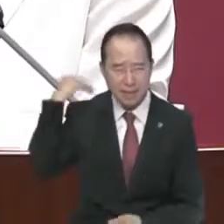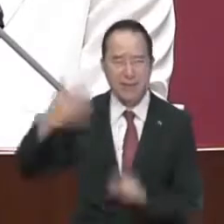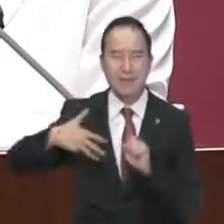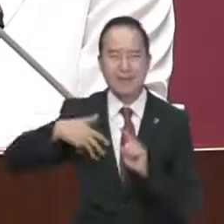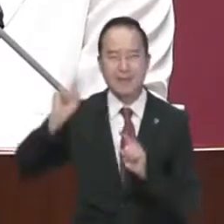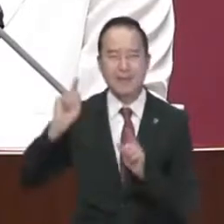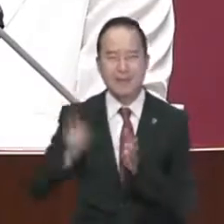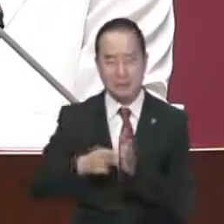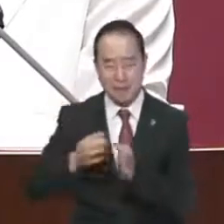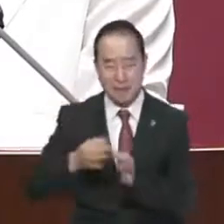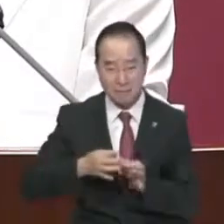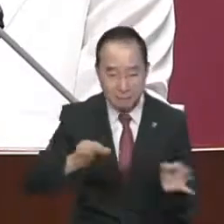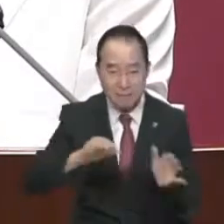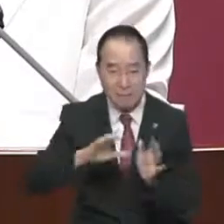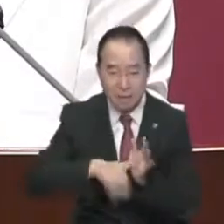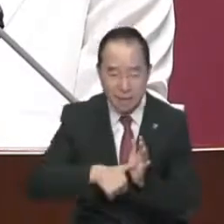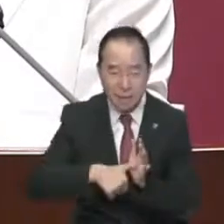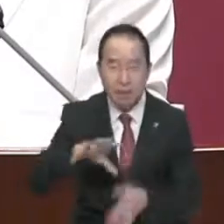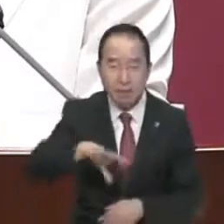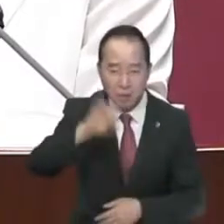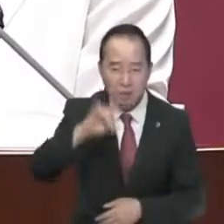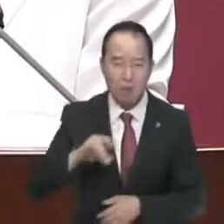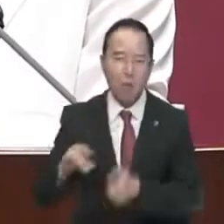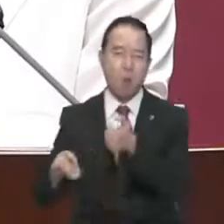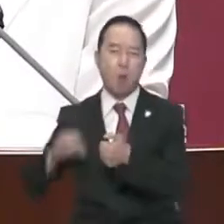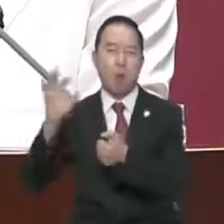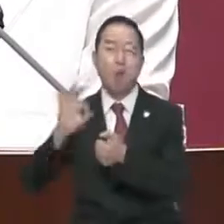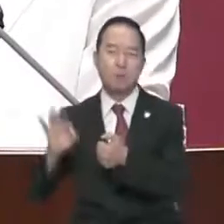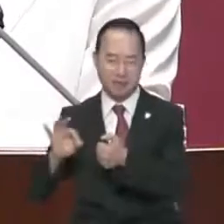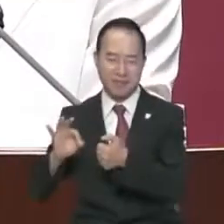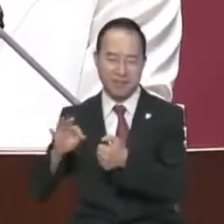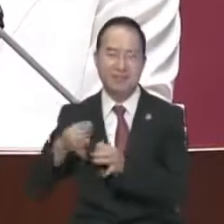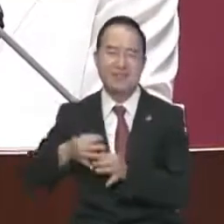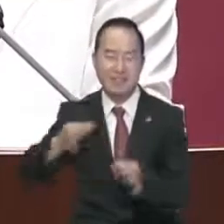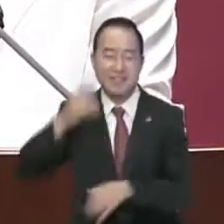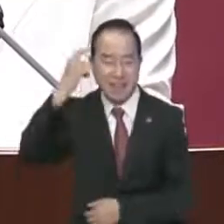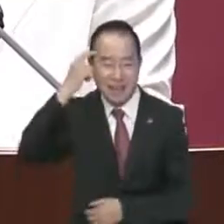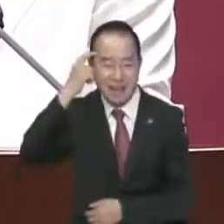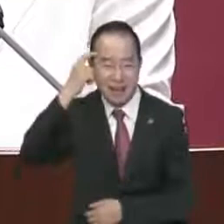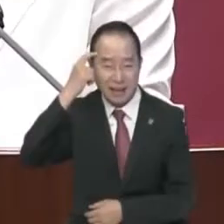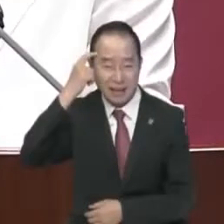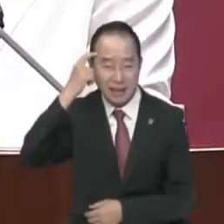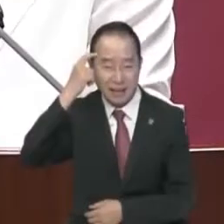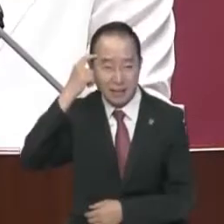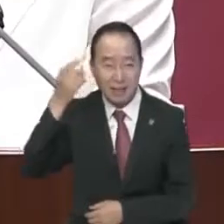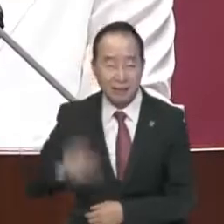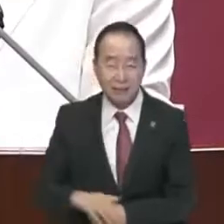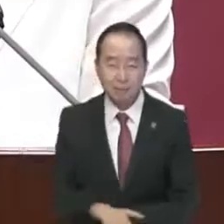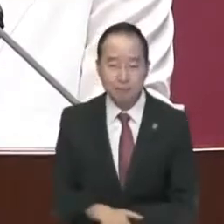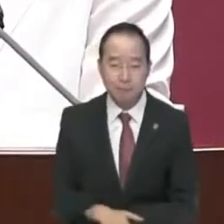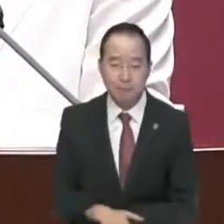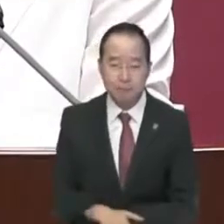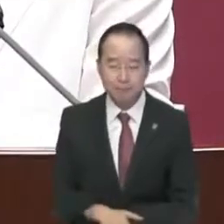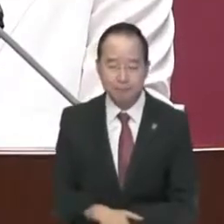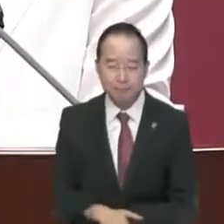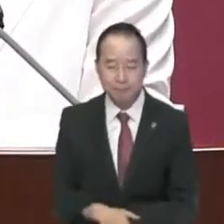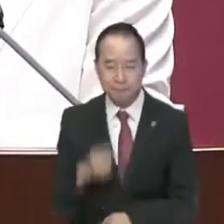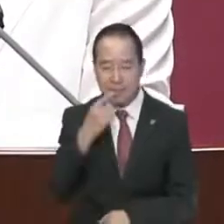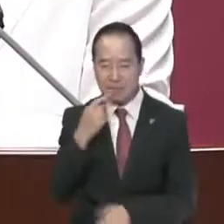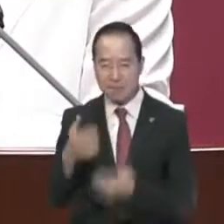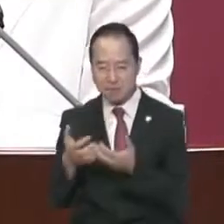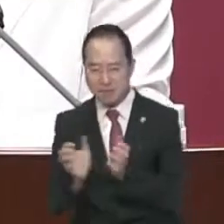재난지원금은 처음에는 50% 하려고 그랬어요. 그랬는데 이제 당에서 좀